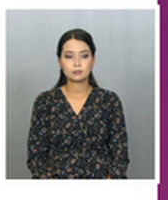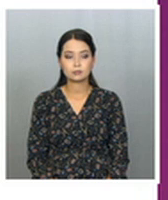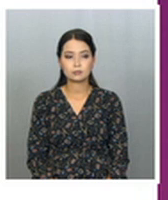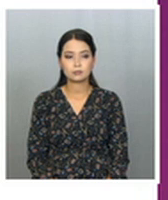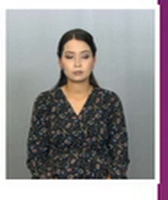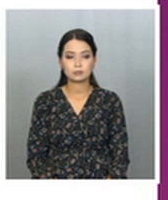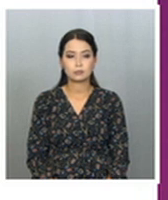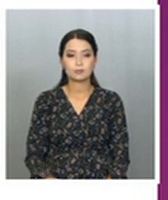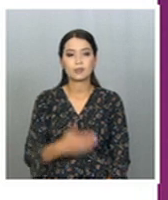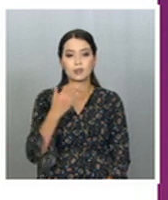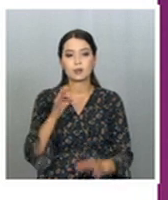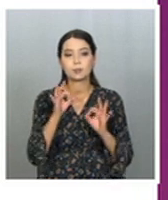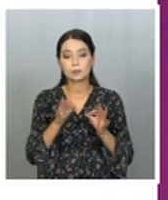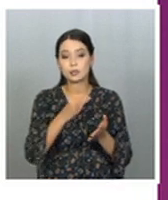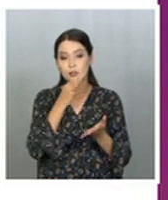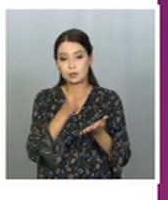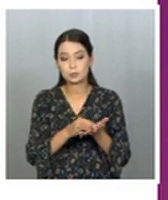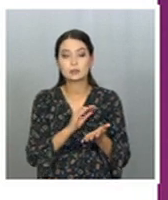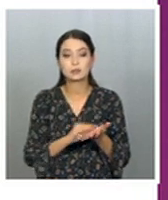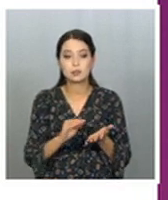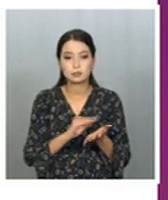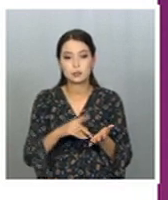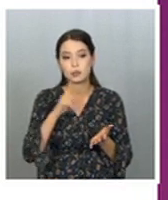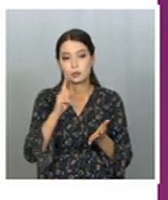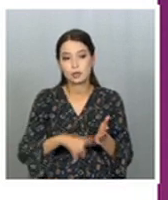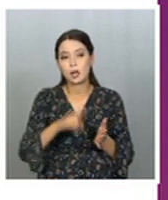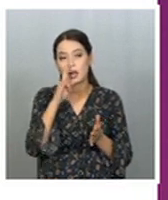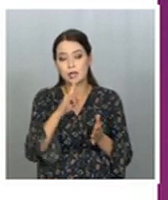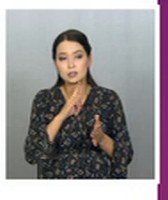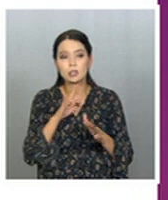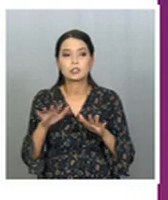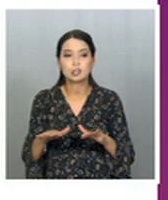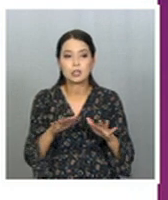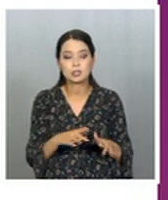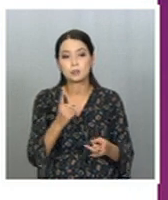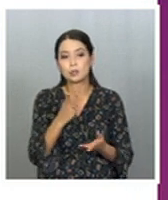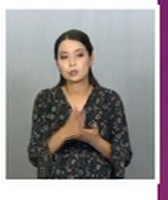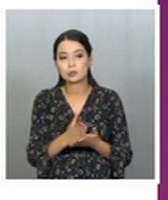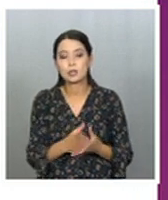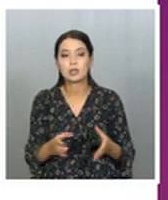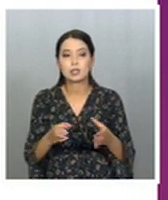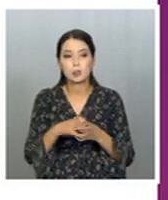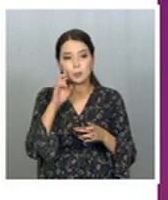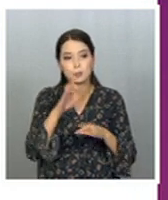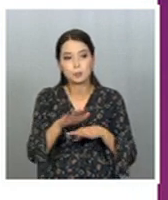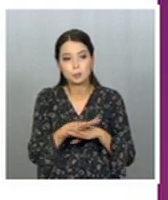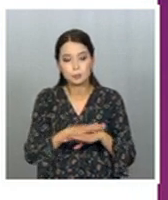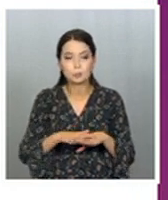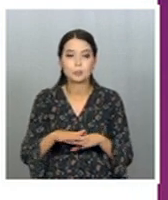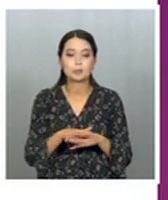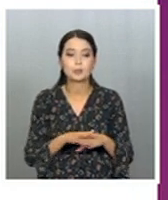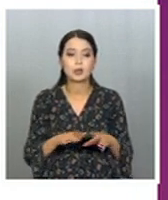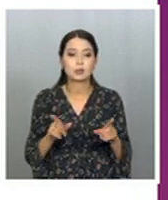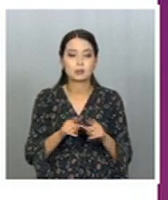Сіздерді дұрыс жауабын жазды деп сенемін. Қазақ жерлерін біртұтас кеңес мемлекетіне біріктіру аяқталды.